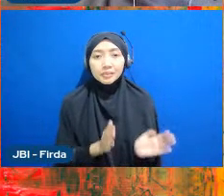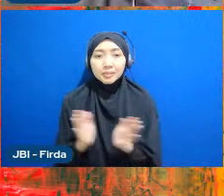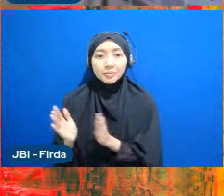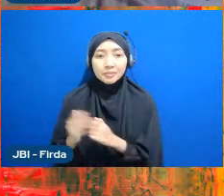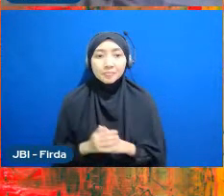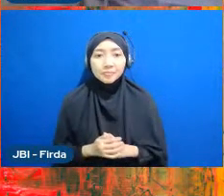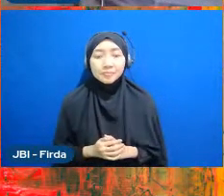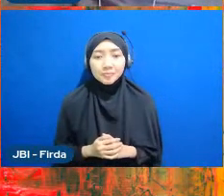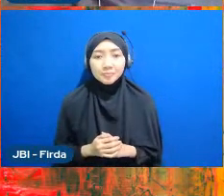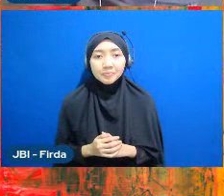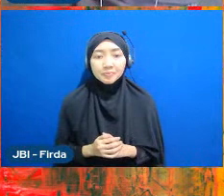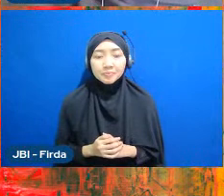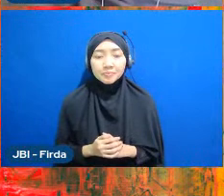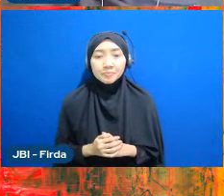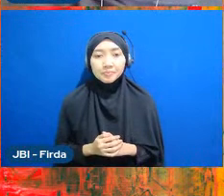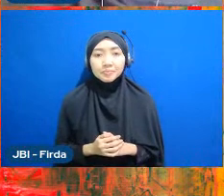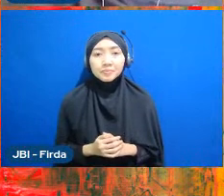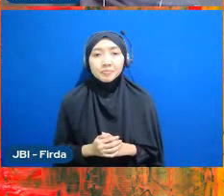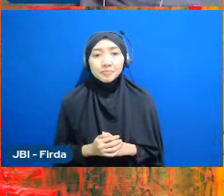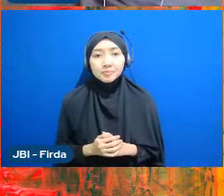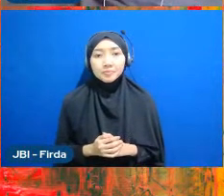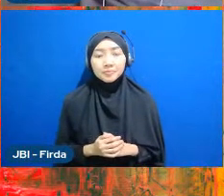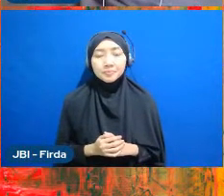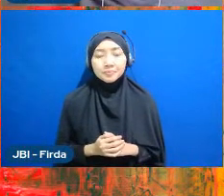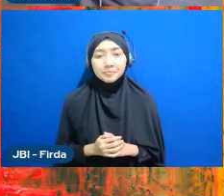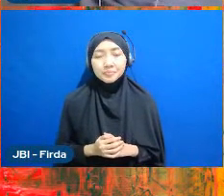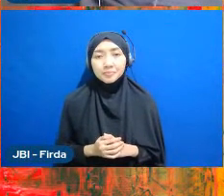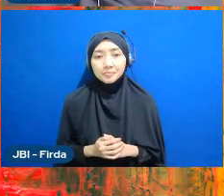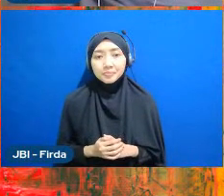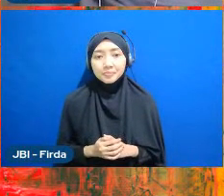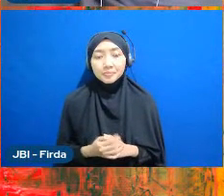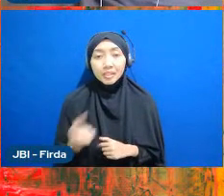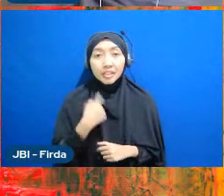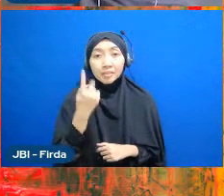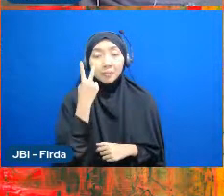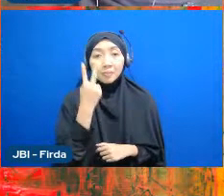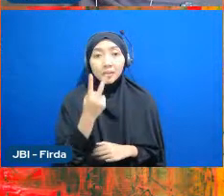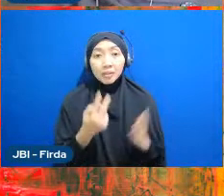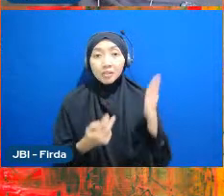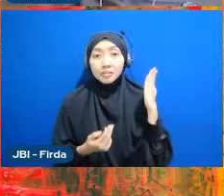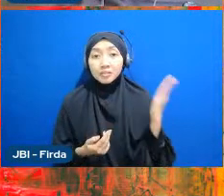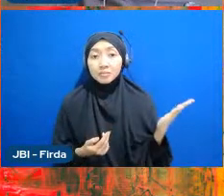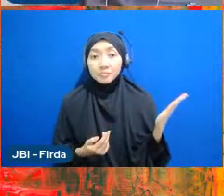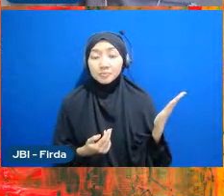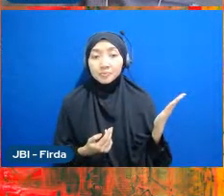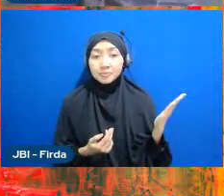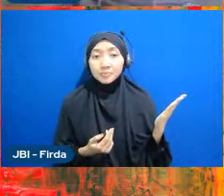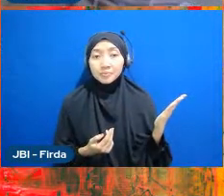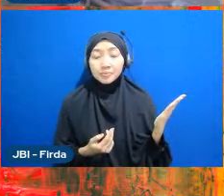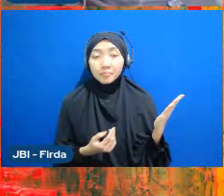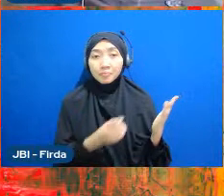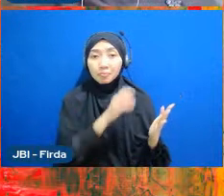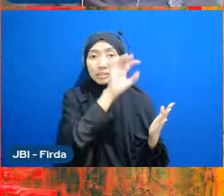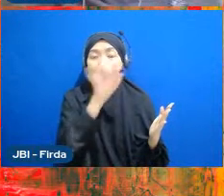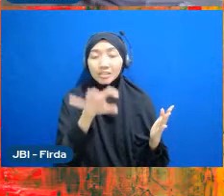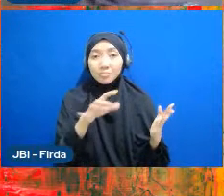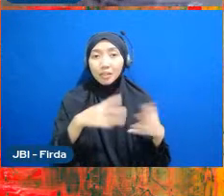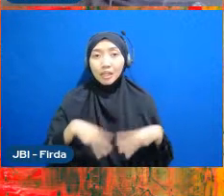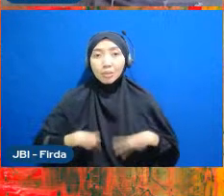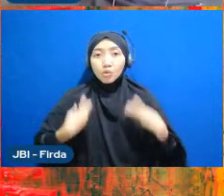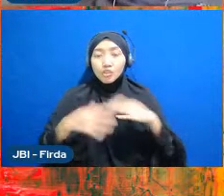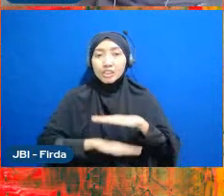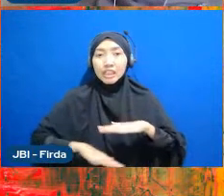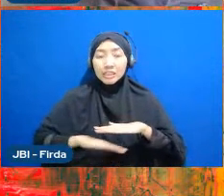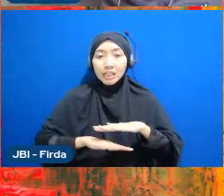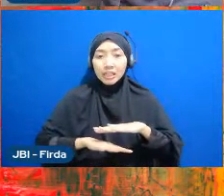Next slide. Okay. Nah, di sini kita akan melihat jenis emosi ya, emosi dasar. Ini